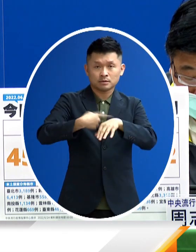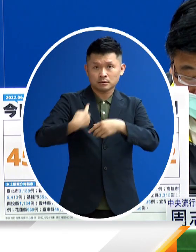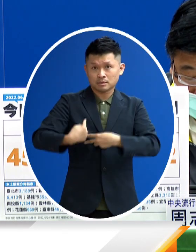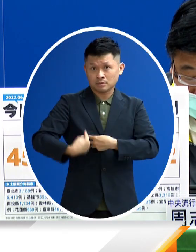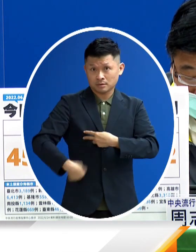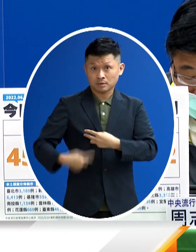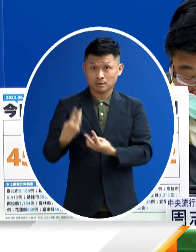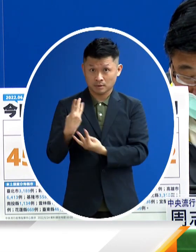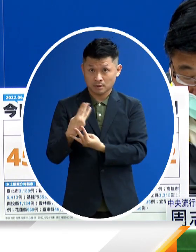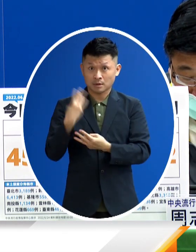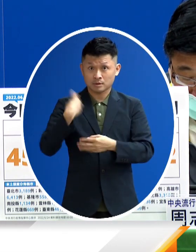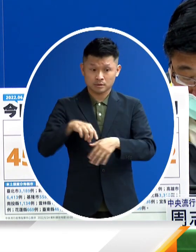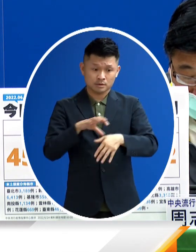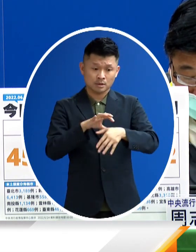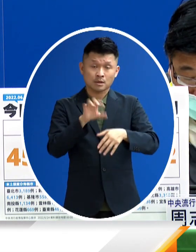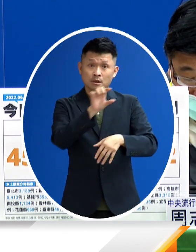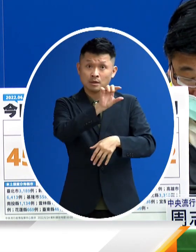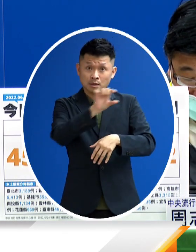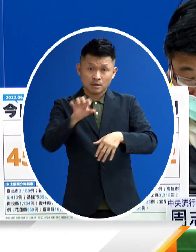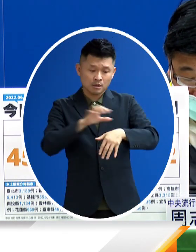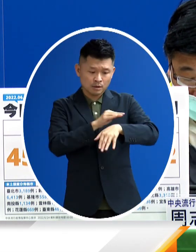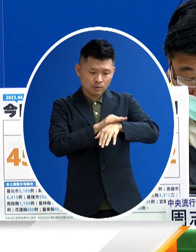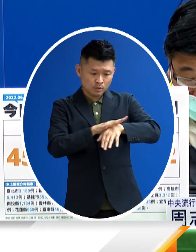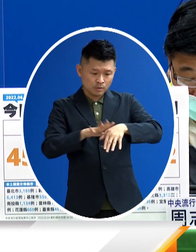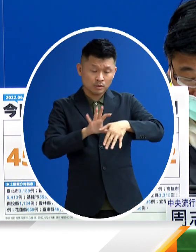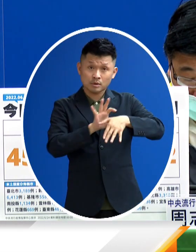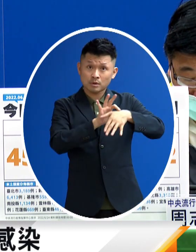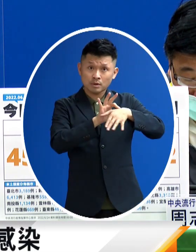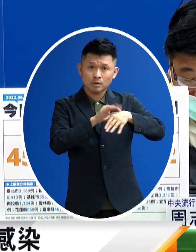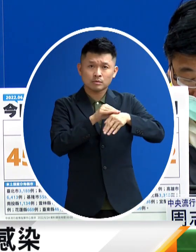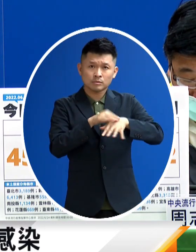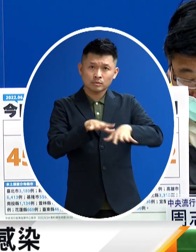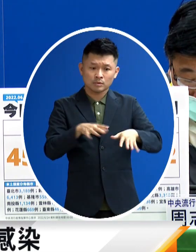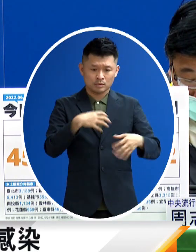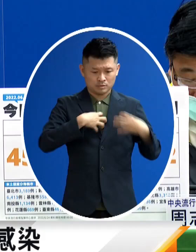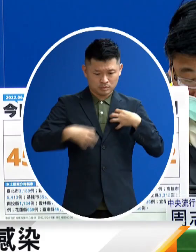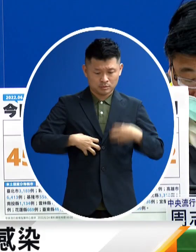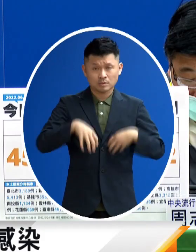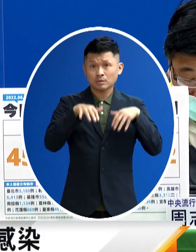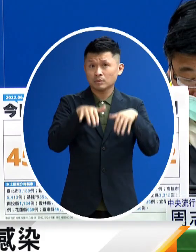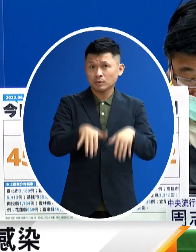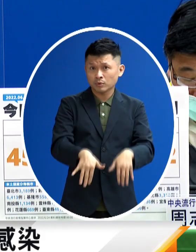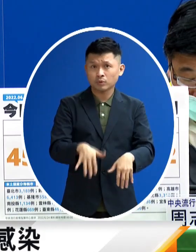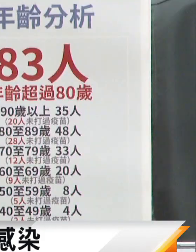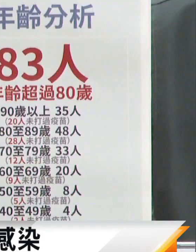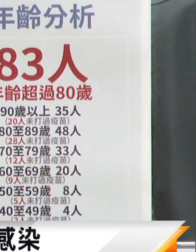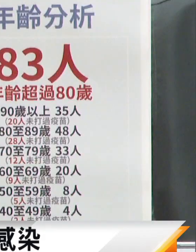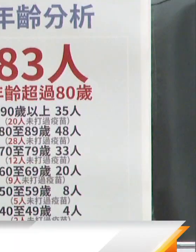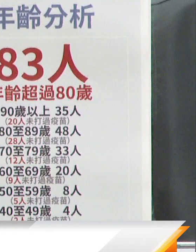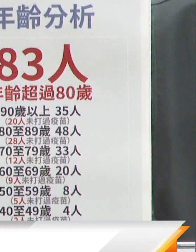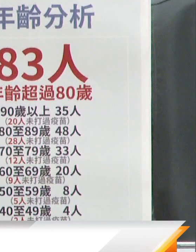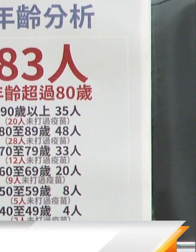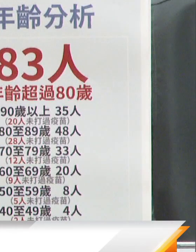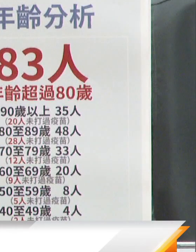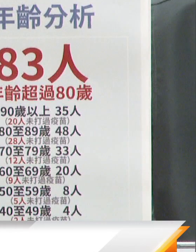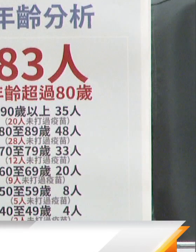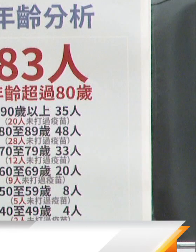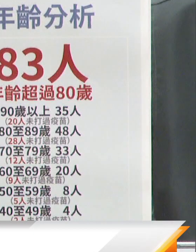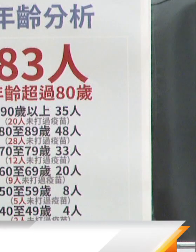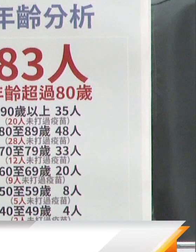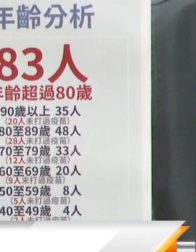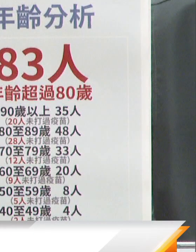有横纹肌溶解症合并多重器官衰竭，那另外也有这个新冠病毒感染。儿童的重症就是